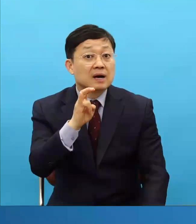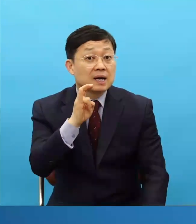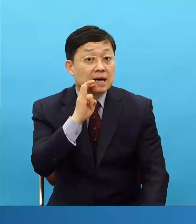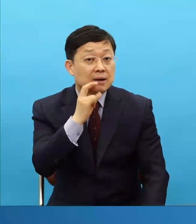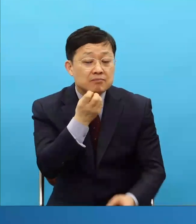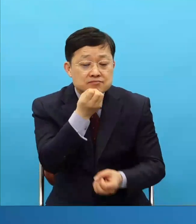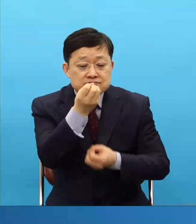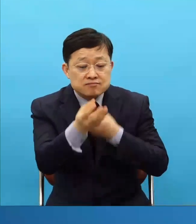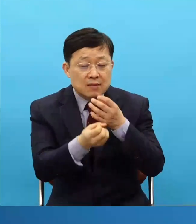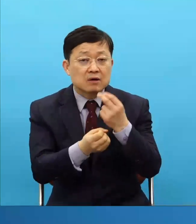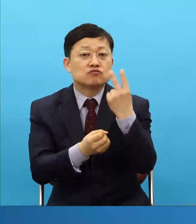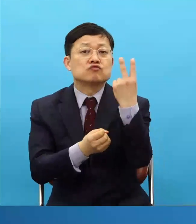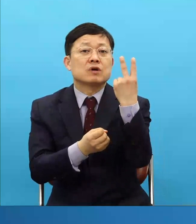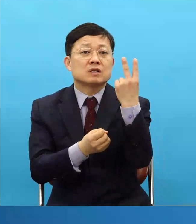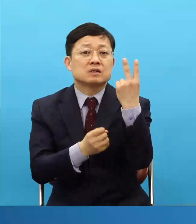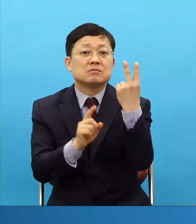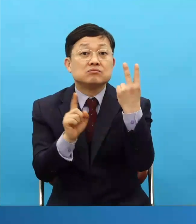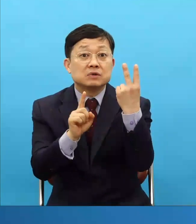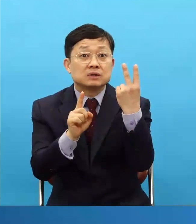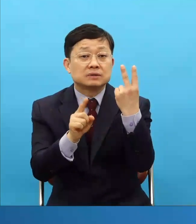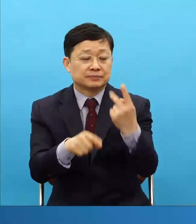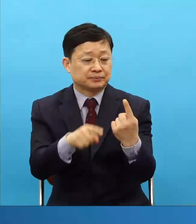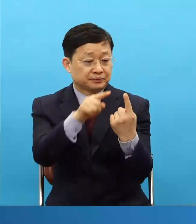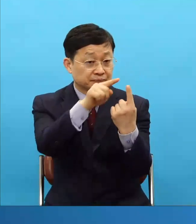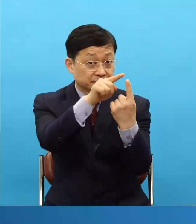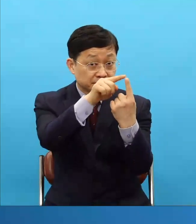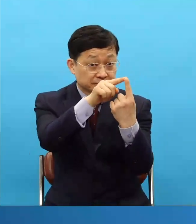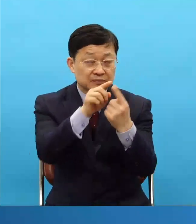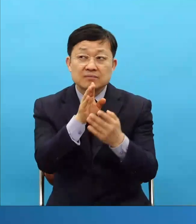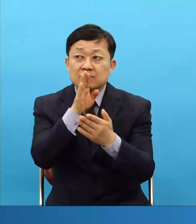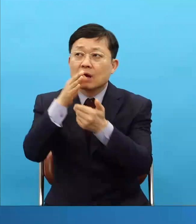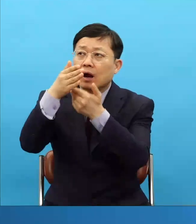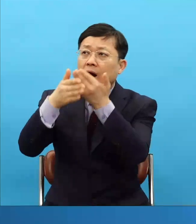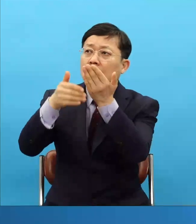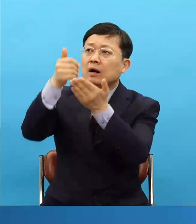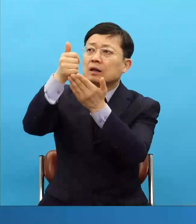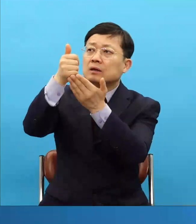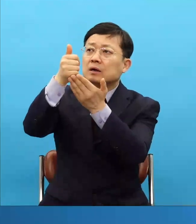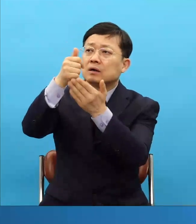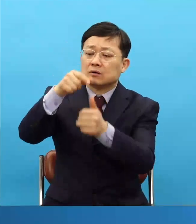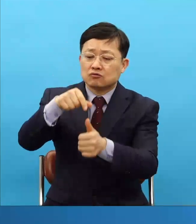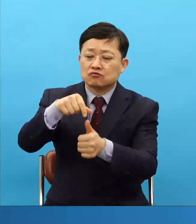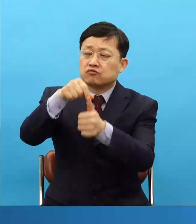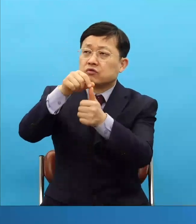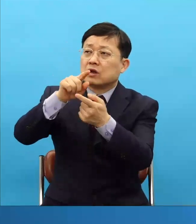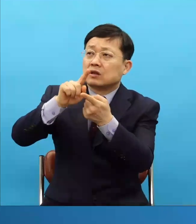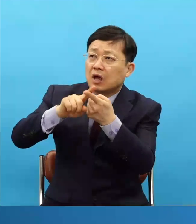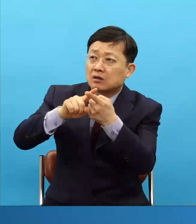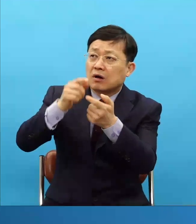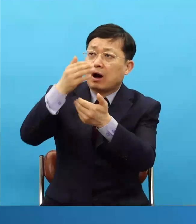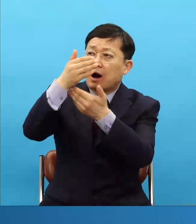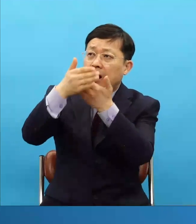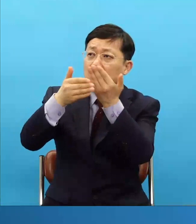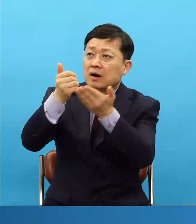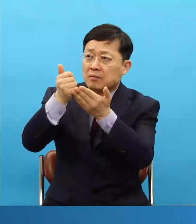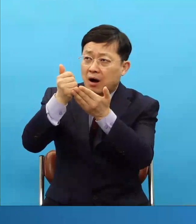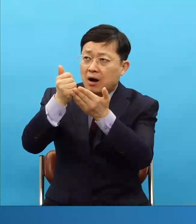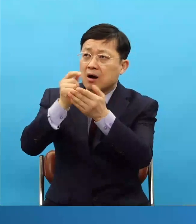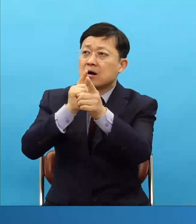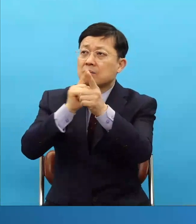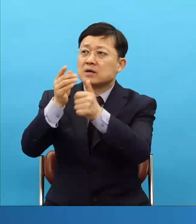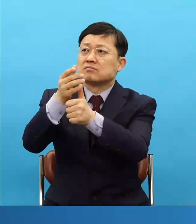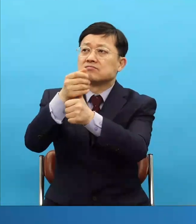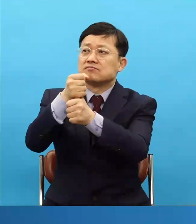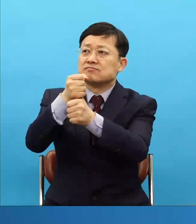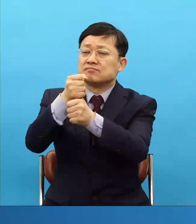And Rahab gave two confessions. 참 하나님과 구원에 대한 걸 얘기했어요. She spoke about the true God and salvation.